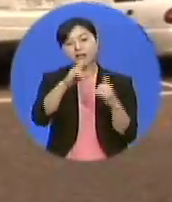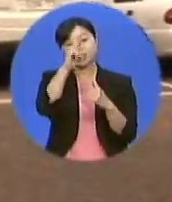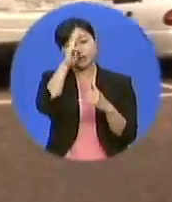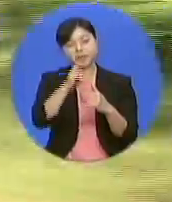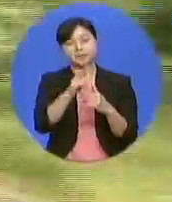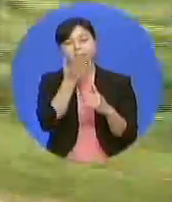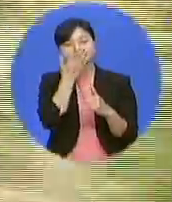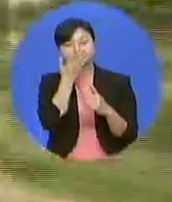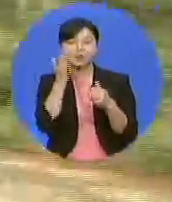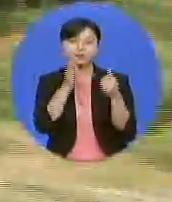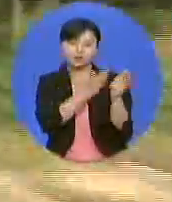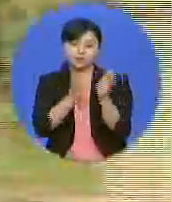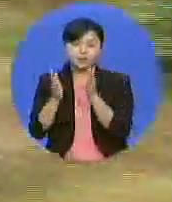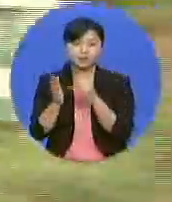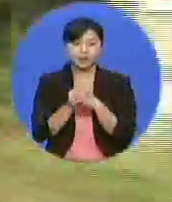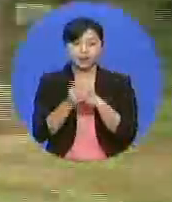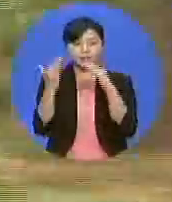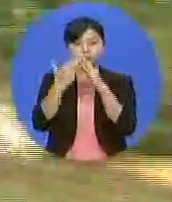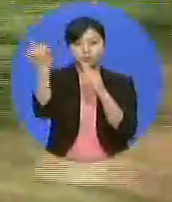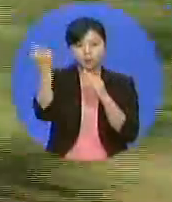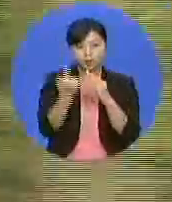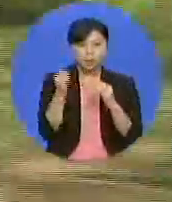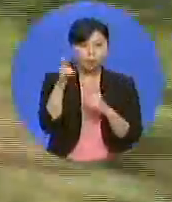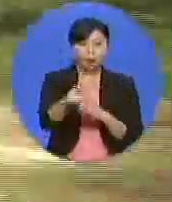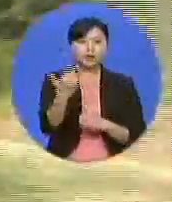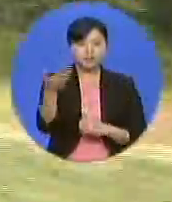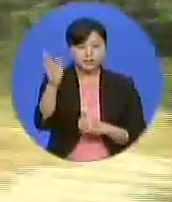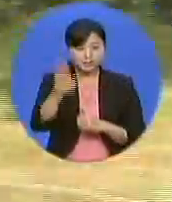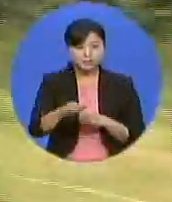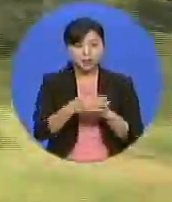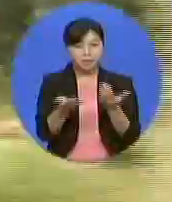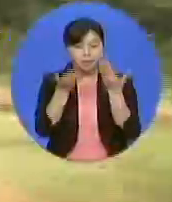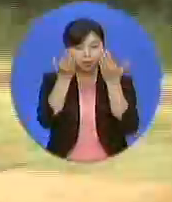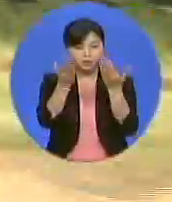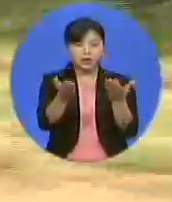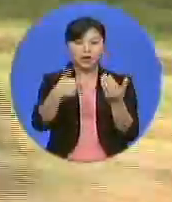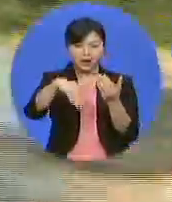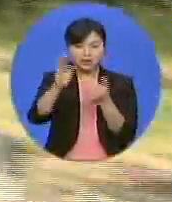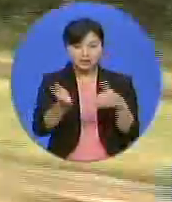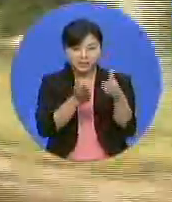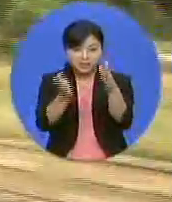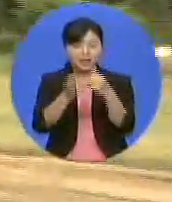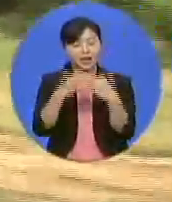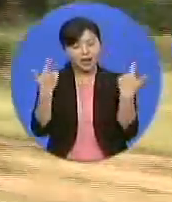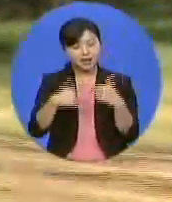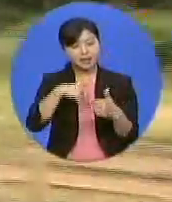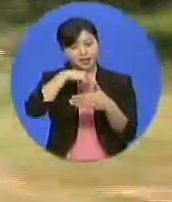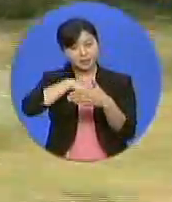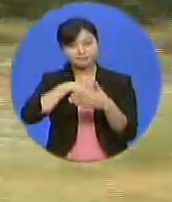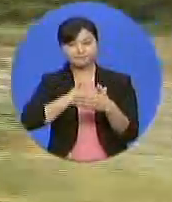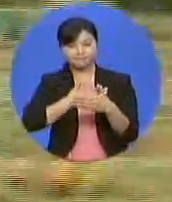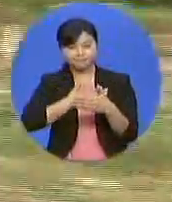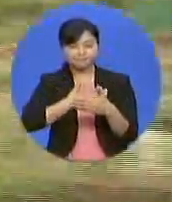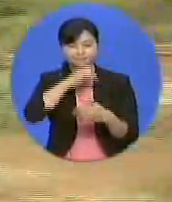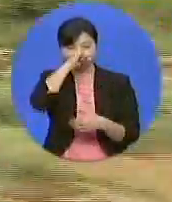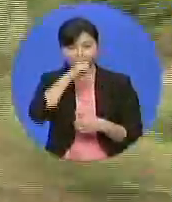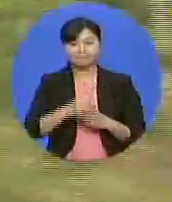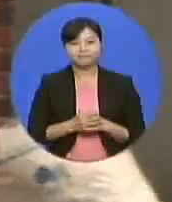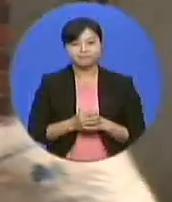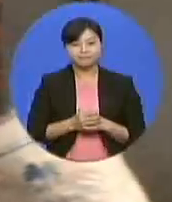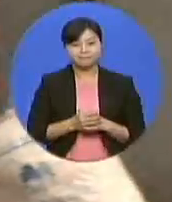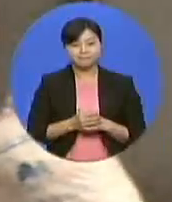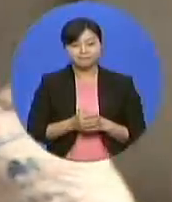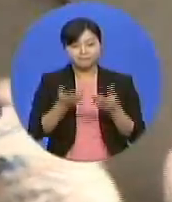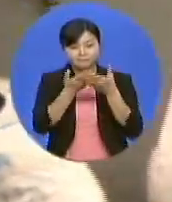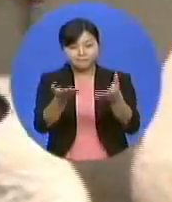식사. 집에서 오는 거리는 멀지만 봉사하러 가는 길은 언제나 기분이 설렌다.